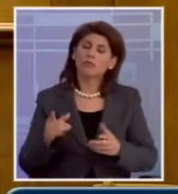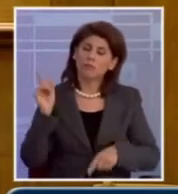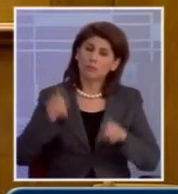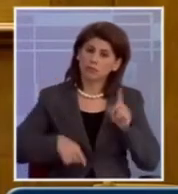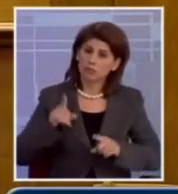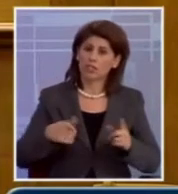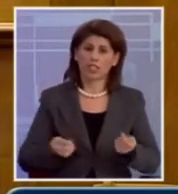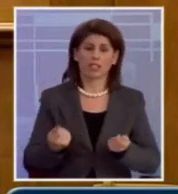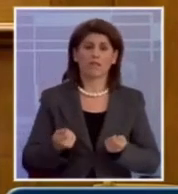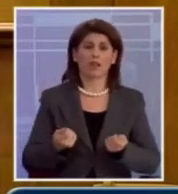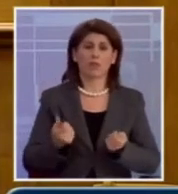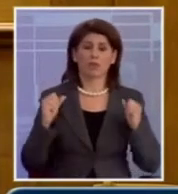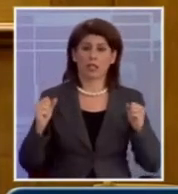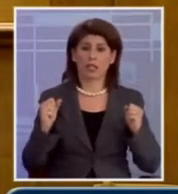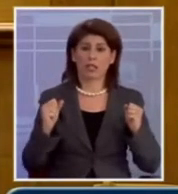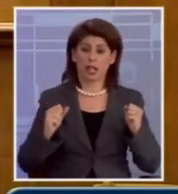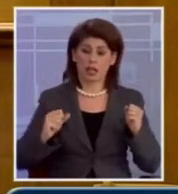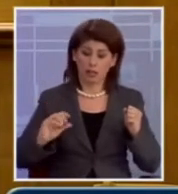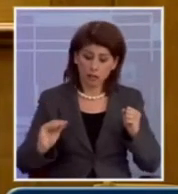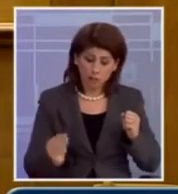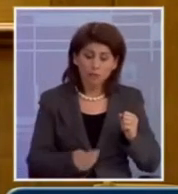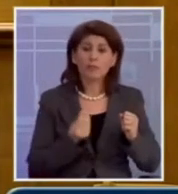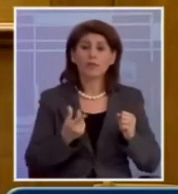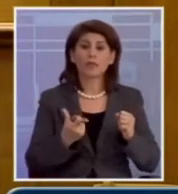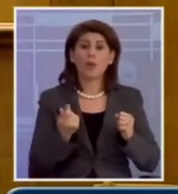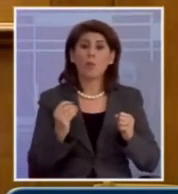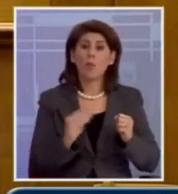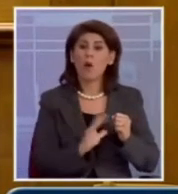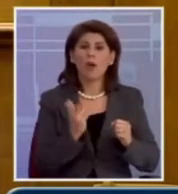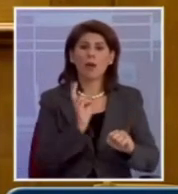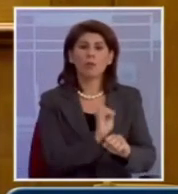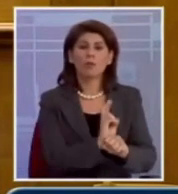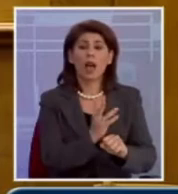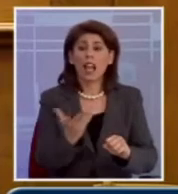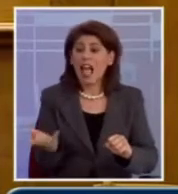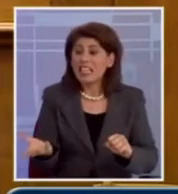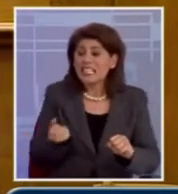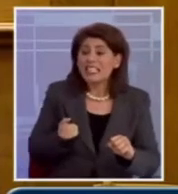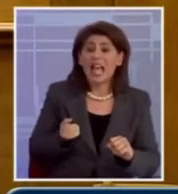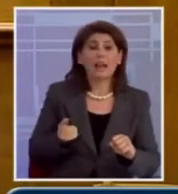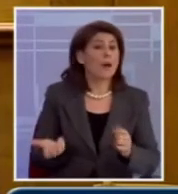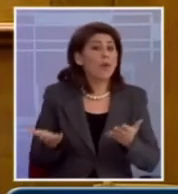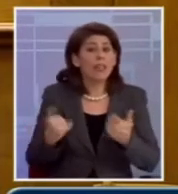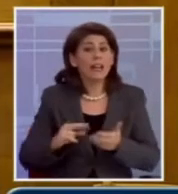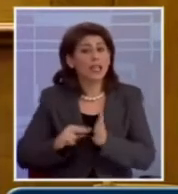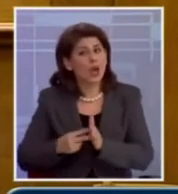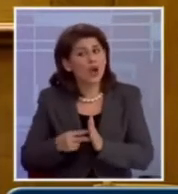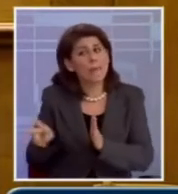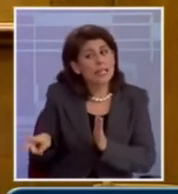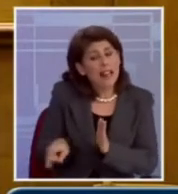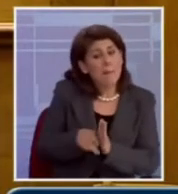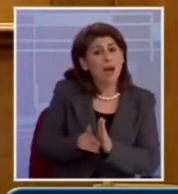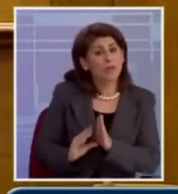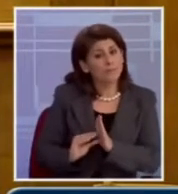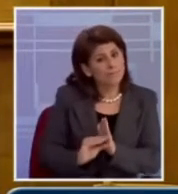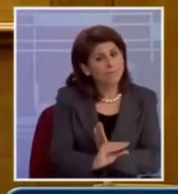προκειμένου να εξασφαλιστούν πόροι όχι από το πλεόνασμα, αλλά από το υστέρημα της οικονομίας. Γιατί η